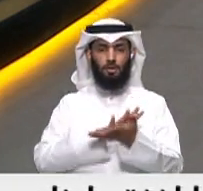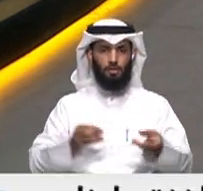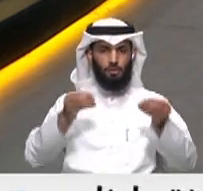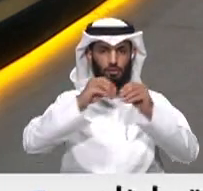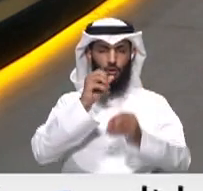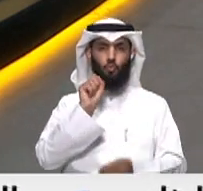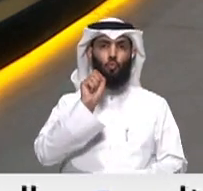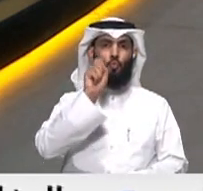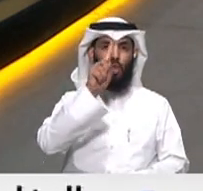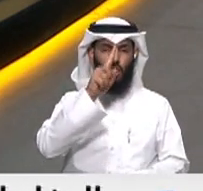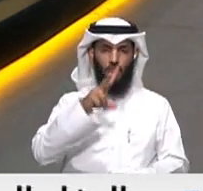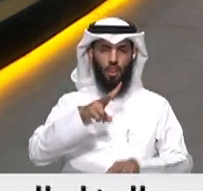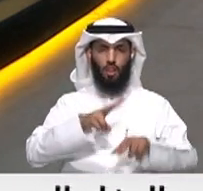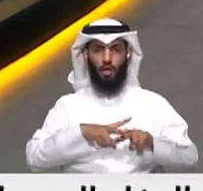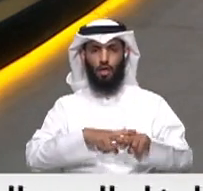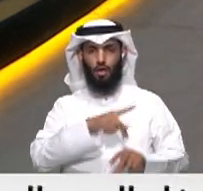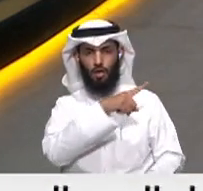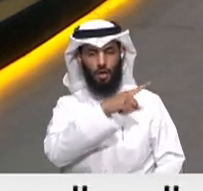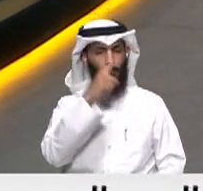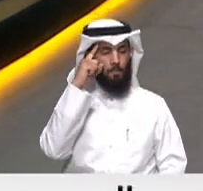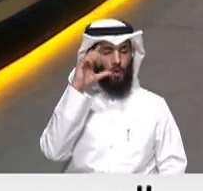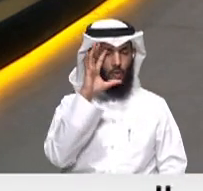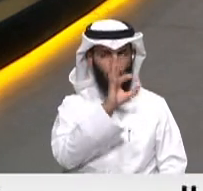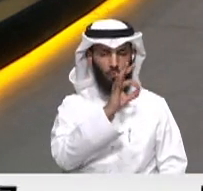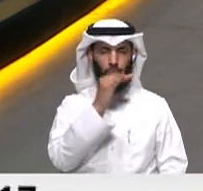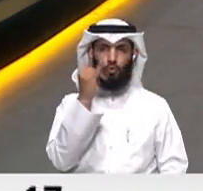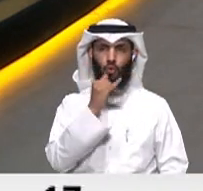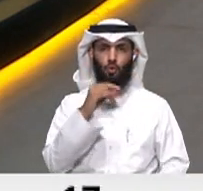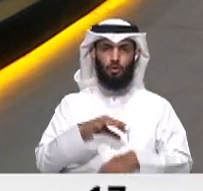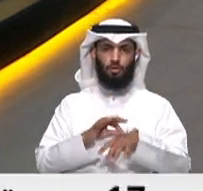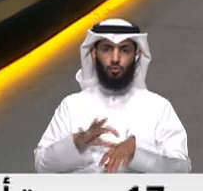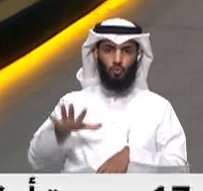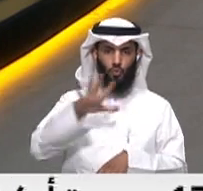تتوسع يعني أمور عدم الاستقرار